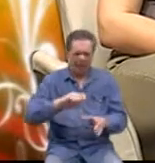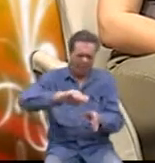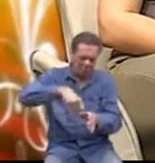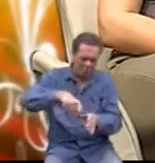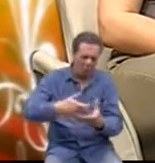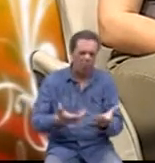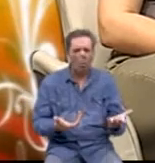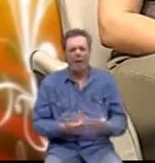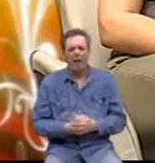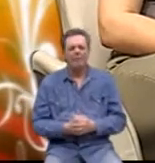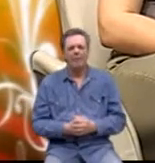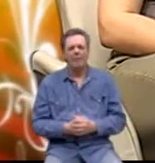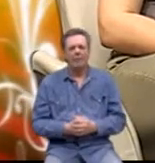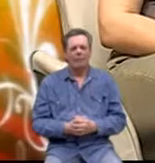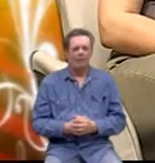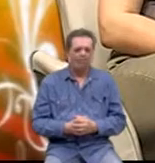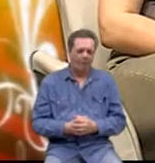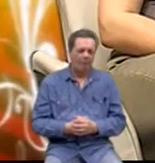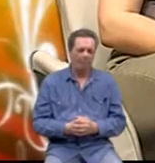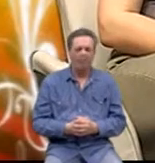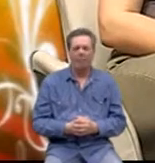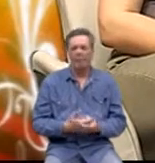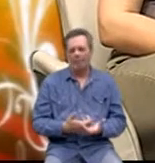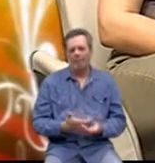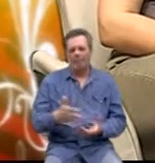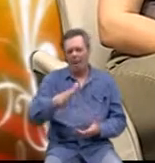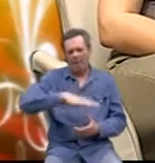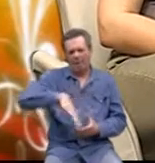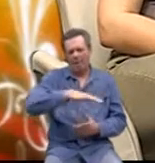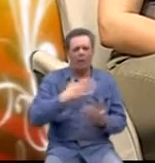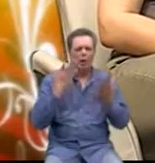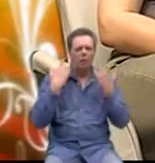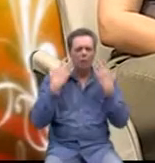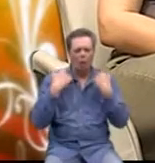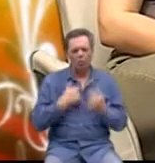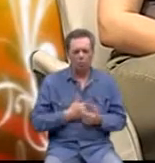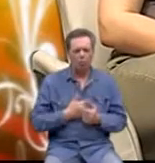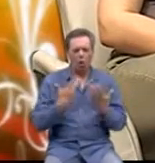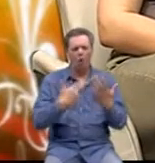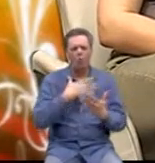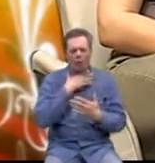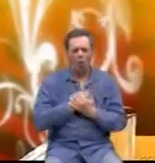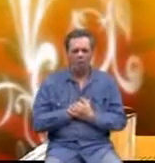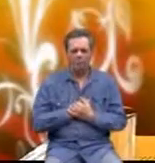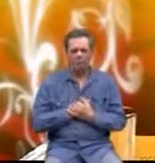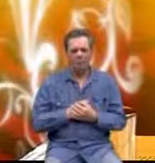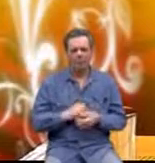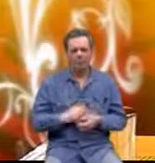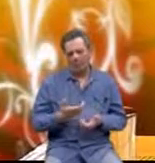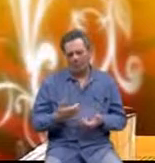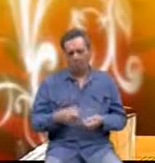kulinarstva na pikniku osnovne škole Pavle Kamiškine Sveti Duh 24. Super. Družit ćemo se